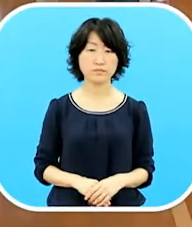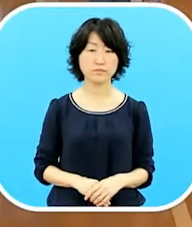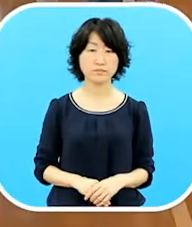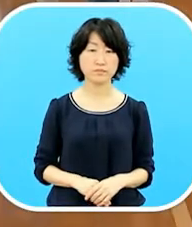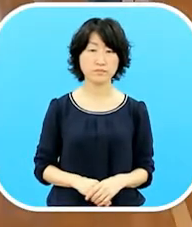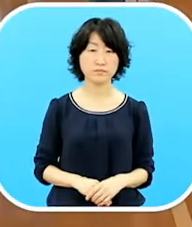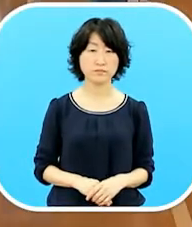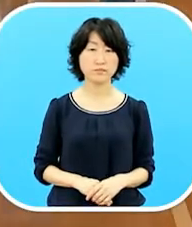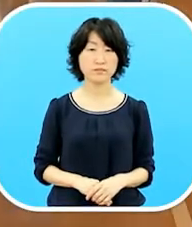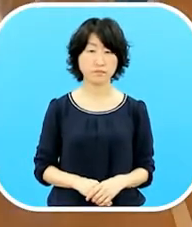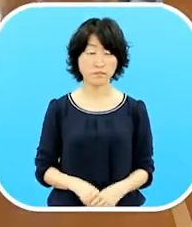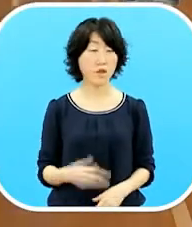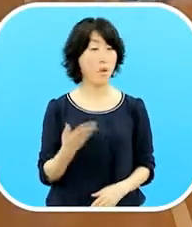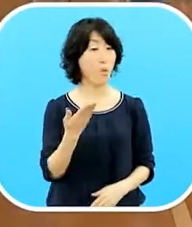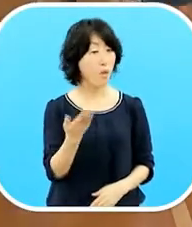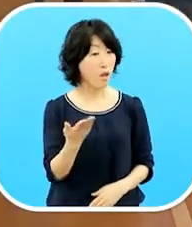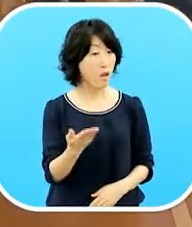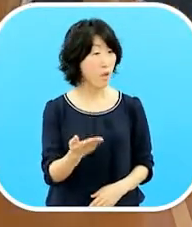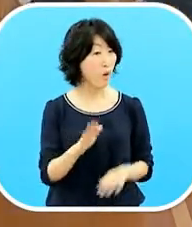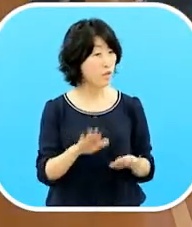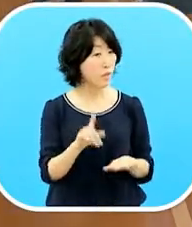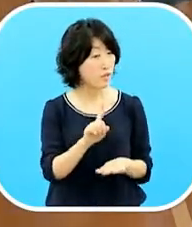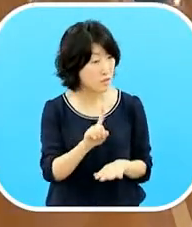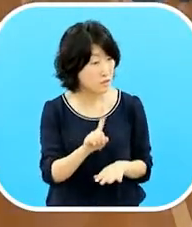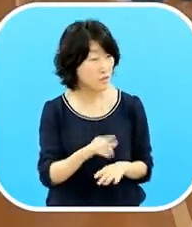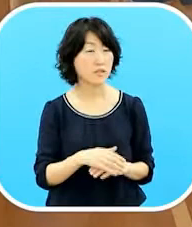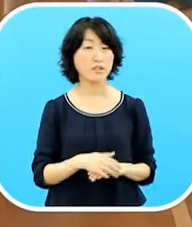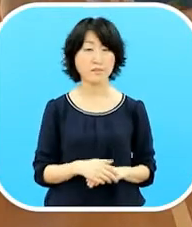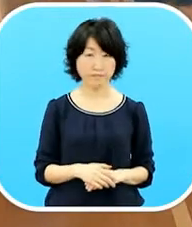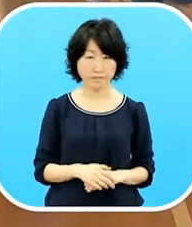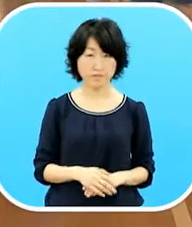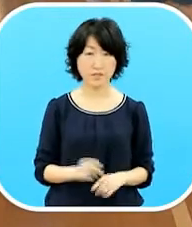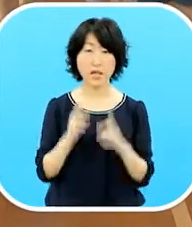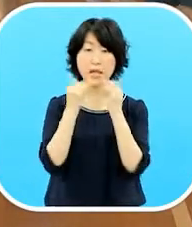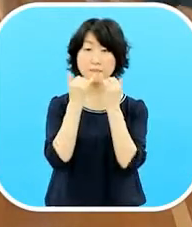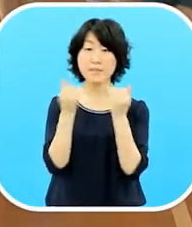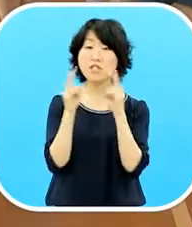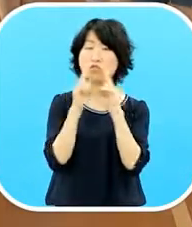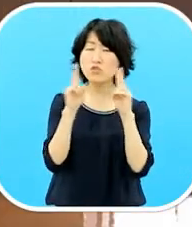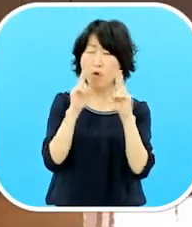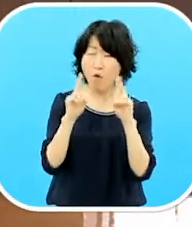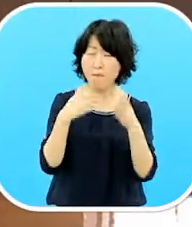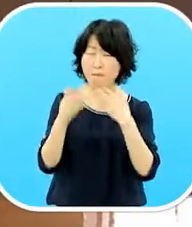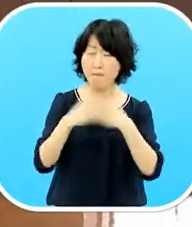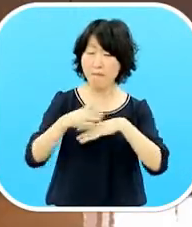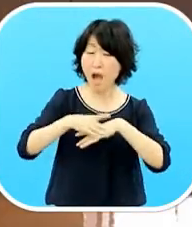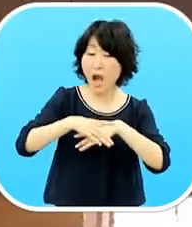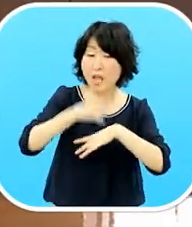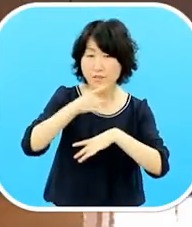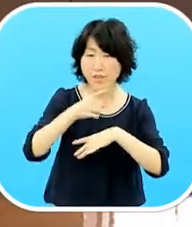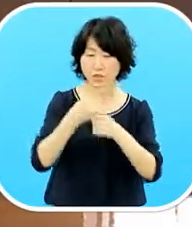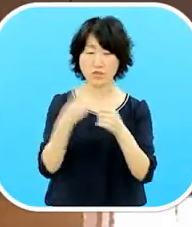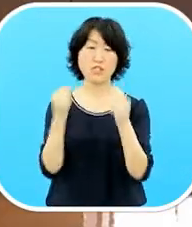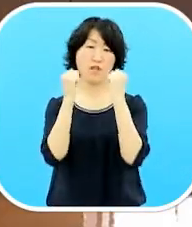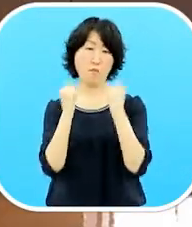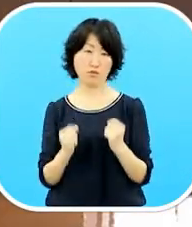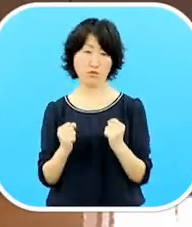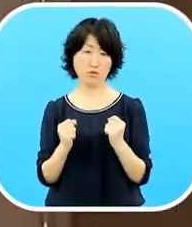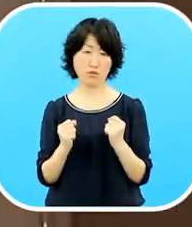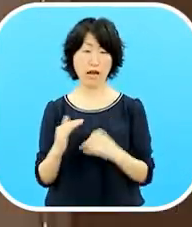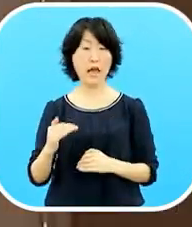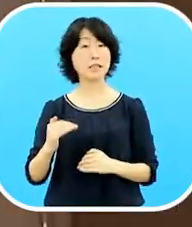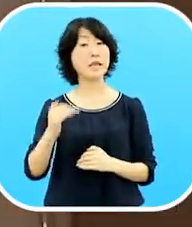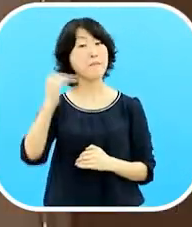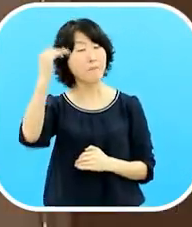こちらは今何をしているんですか。 はい、民謡が初めての1年生もいますので先輩が基本から教えているところなん